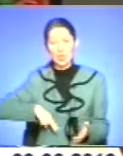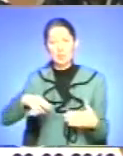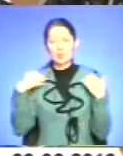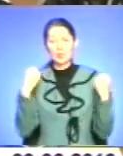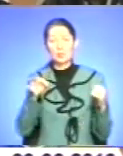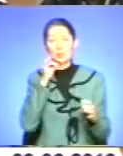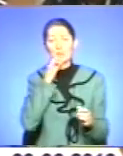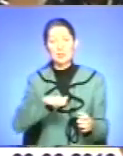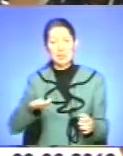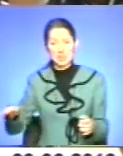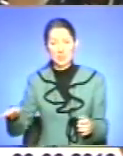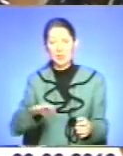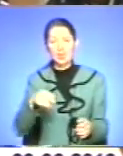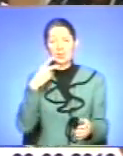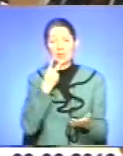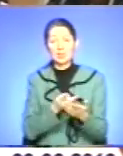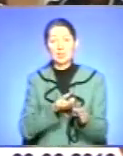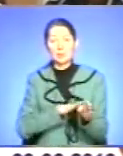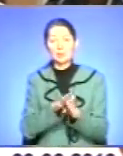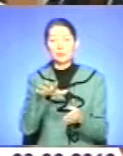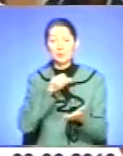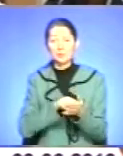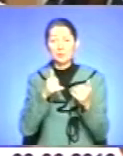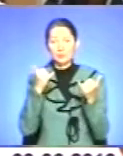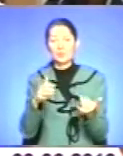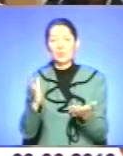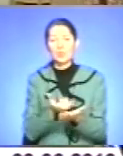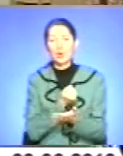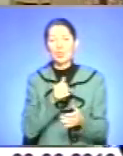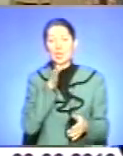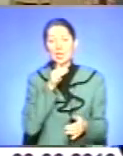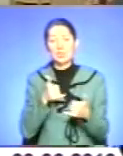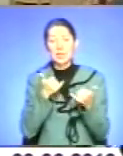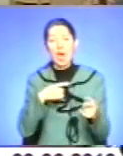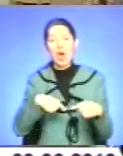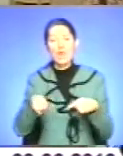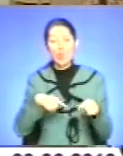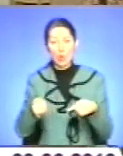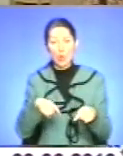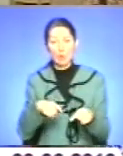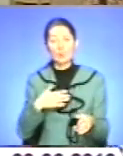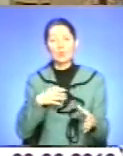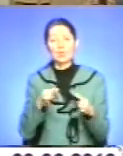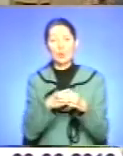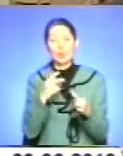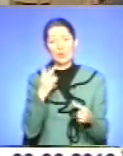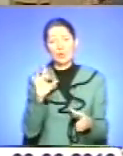дитинства, незважаючи на повну зайнятість, і тепер знаходить час на футбол. Ми з командою два рази, деколи три